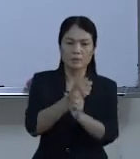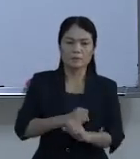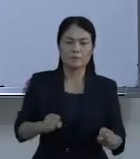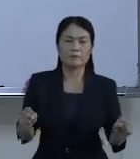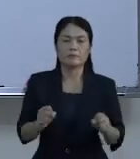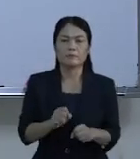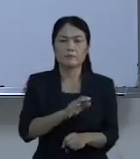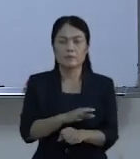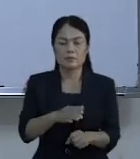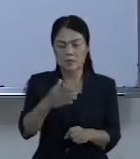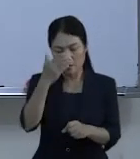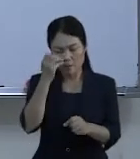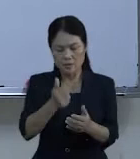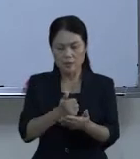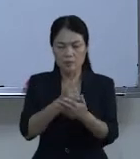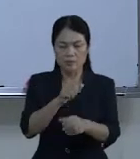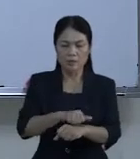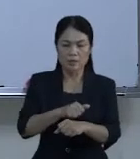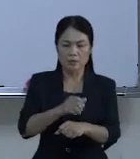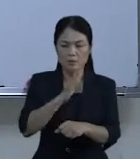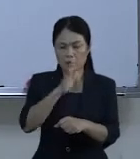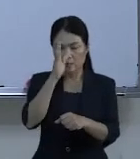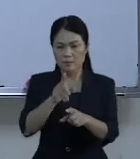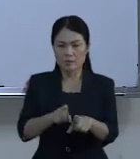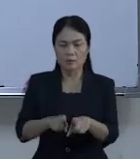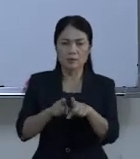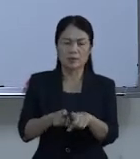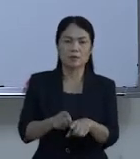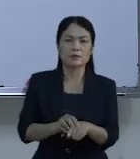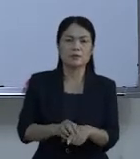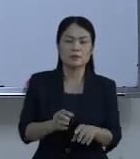á hay con cùng lên chui thứ cái cà bụng ra những phong tức